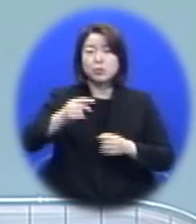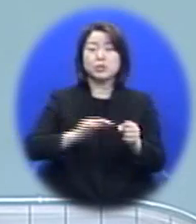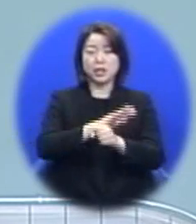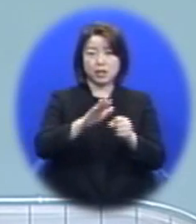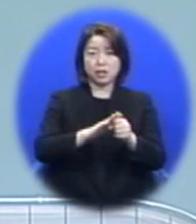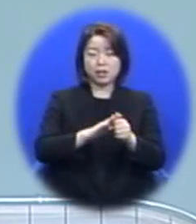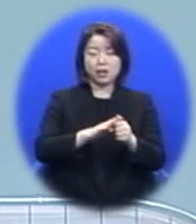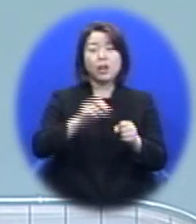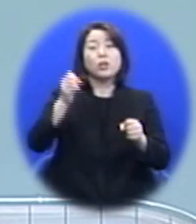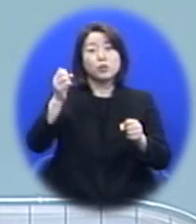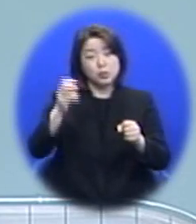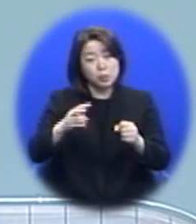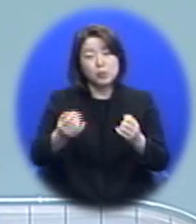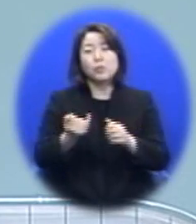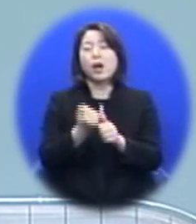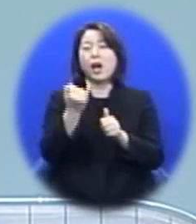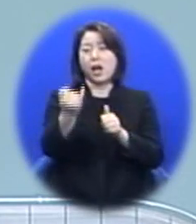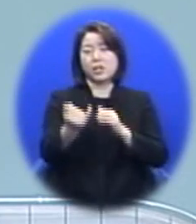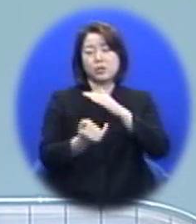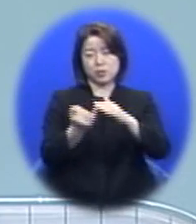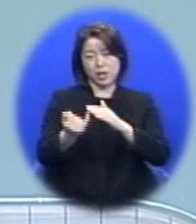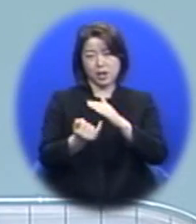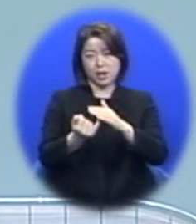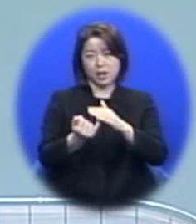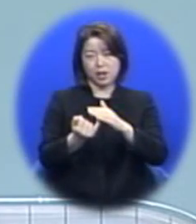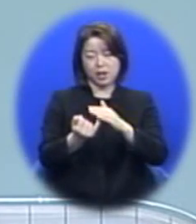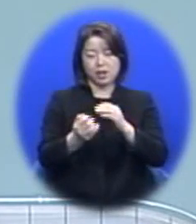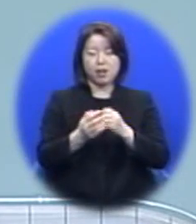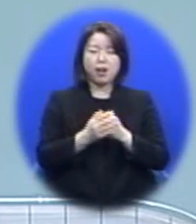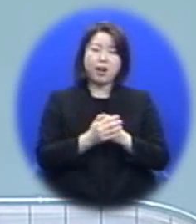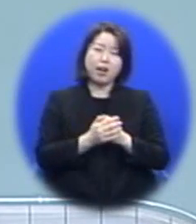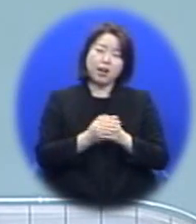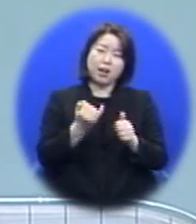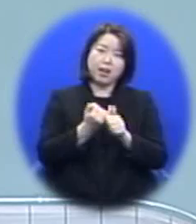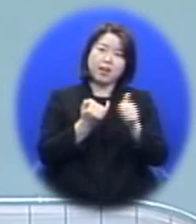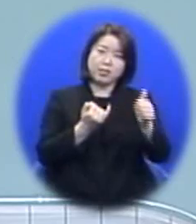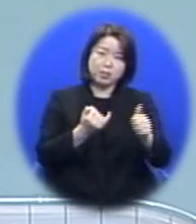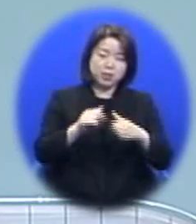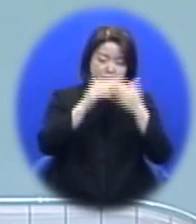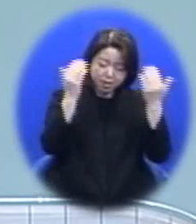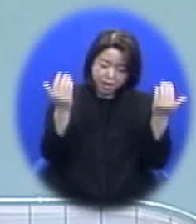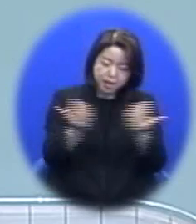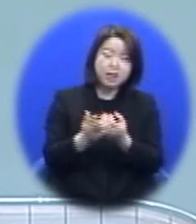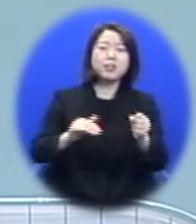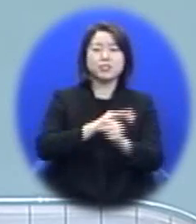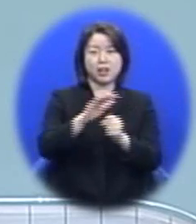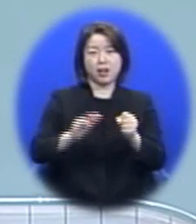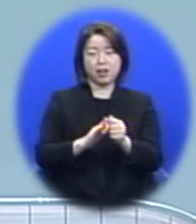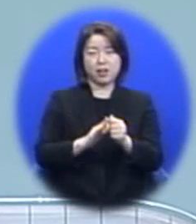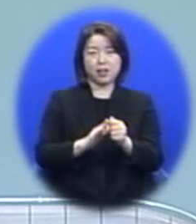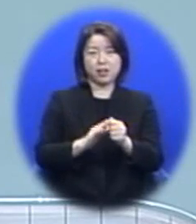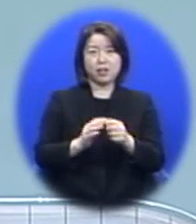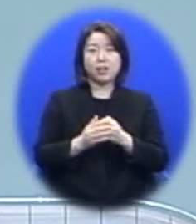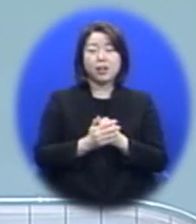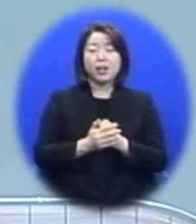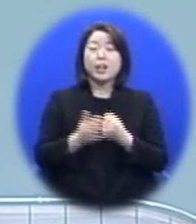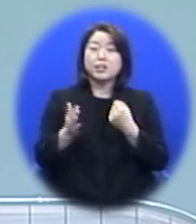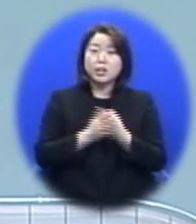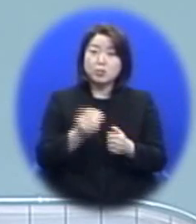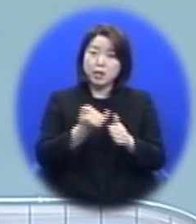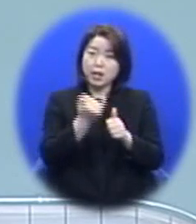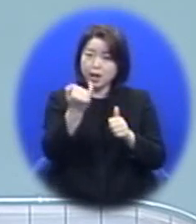아내도 사랑합니다. 참 남편은 속도 좋아요. 그죠? 다 사랑해요. 다. 그러니